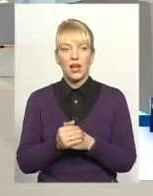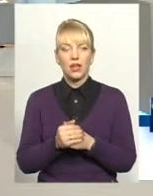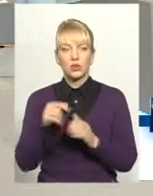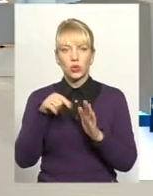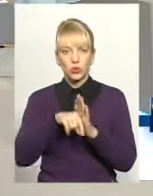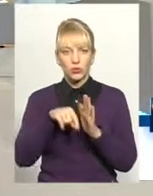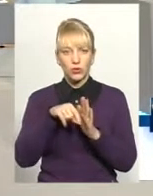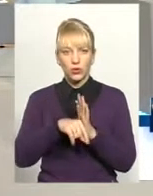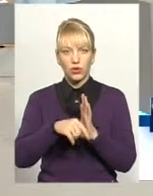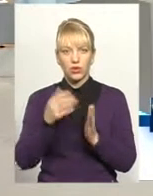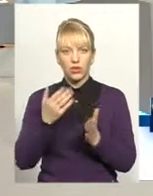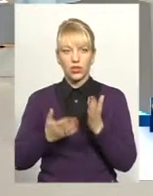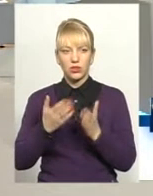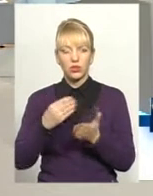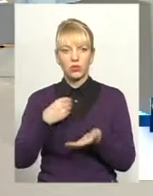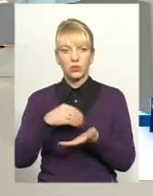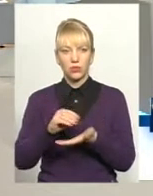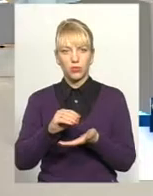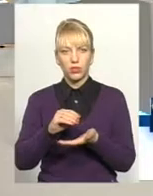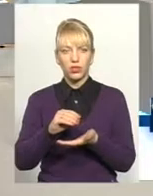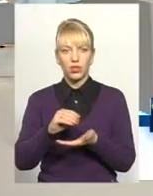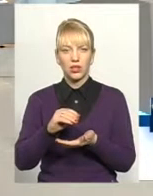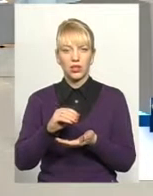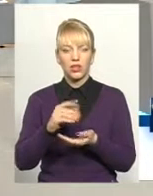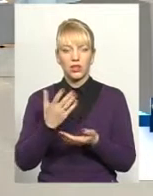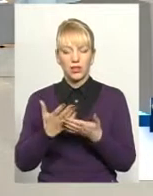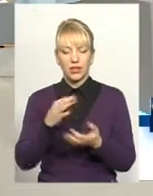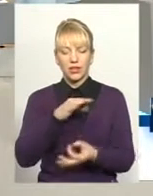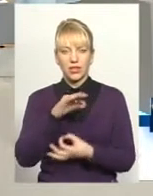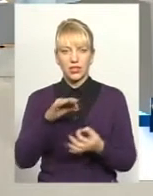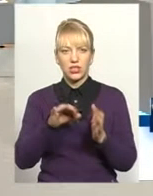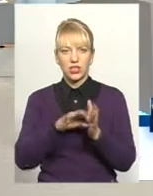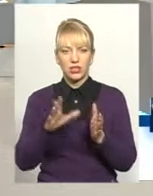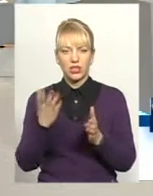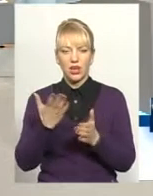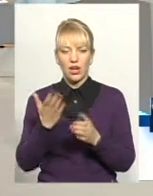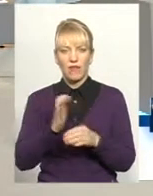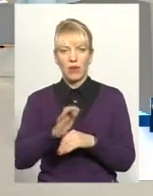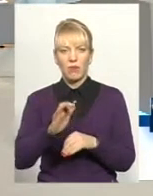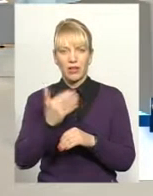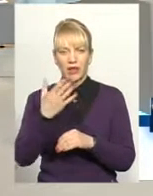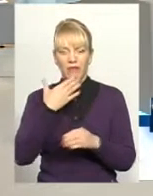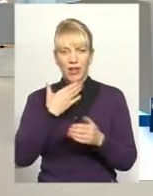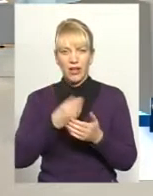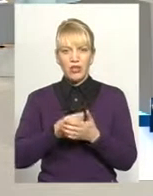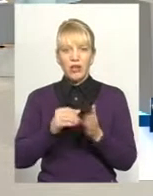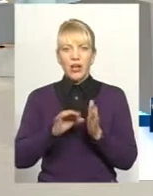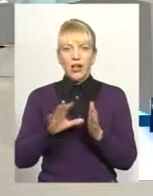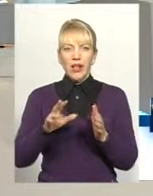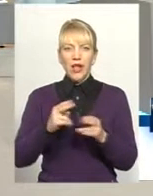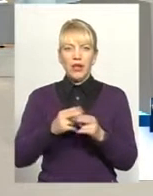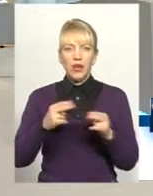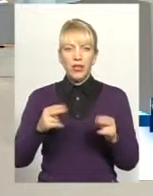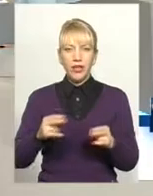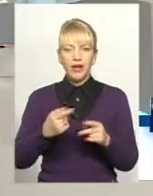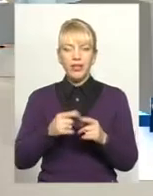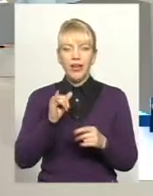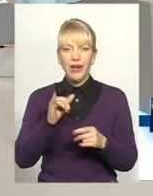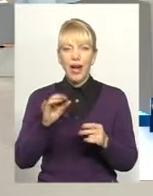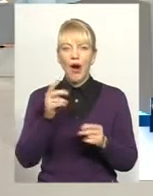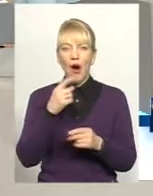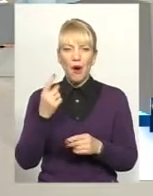Тобто, якщо купує споживач, має лишню електроенергію, яка виробляється його власною електростанцією сонячною, він в нього обленерго купує